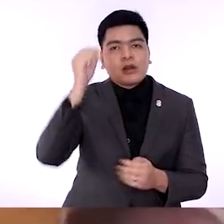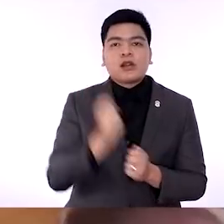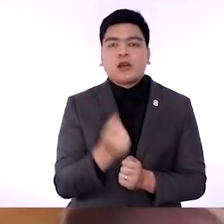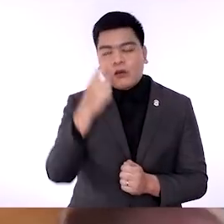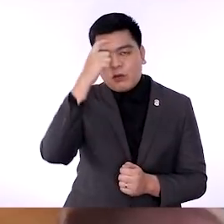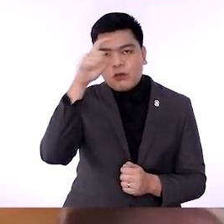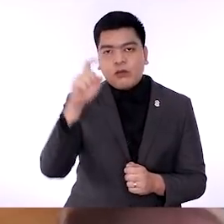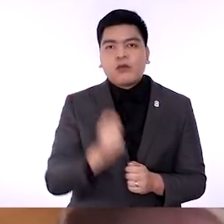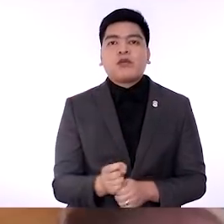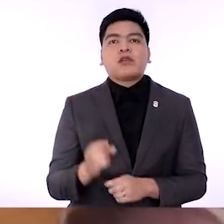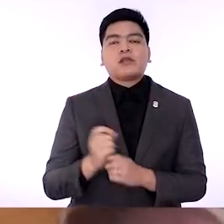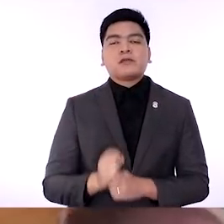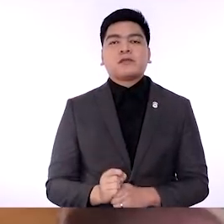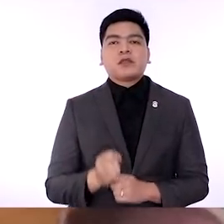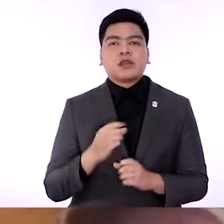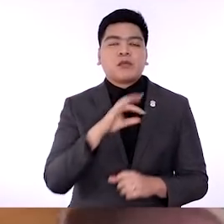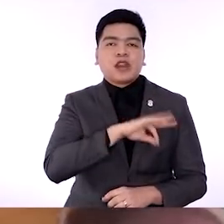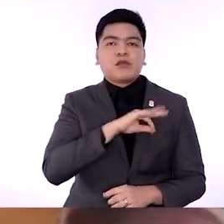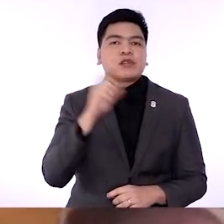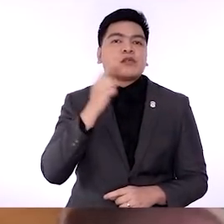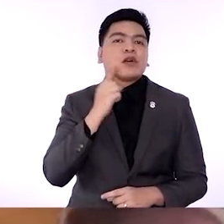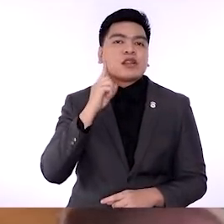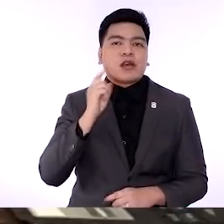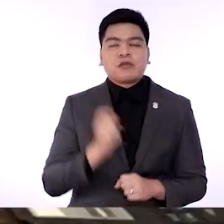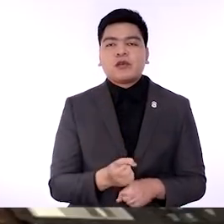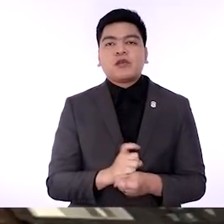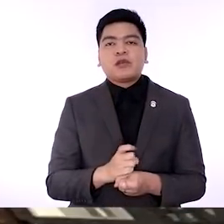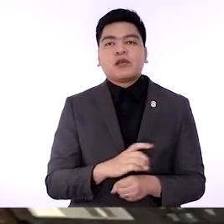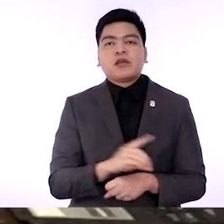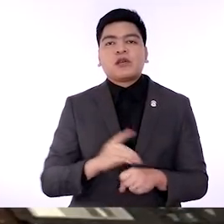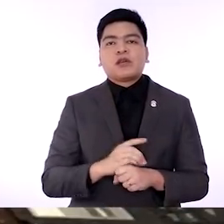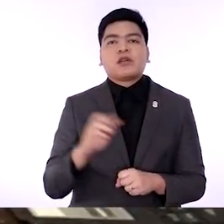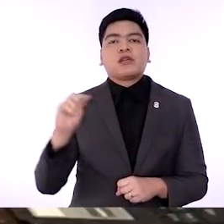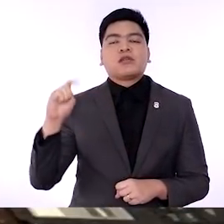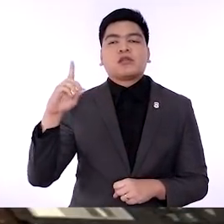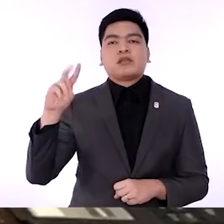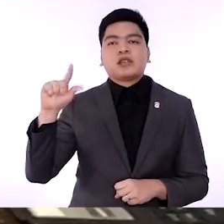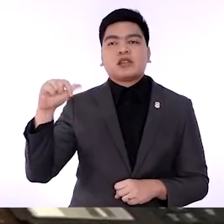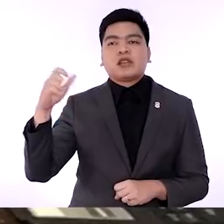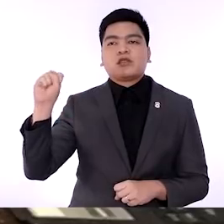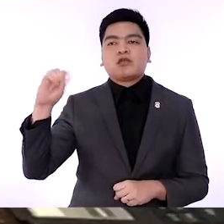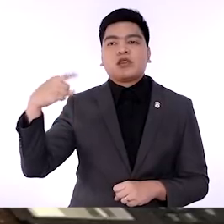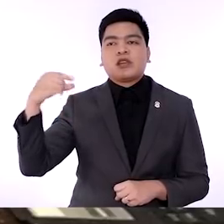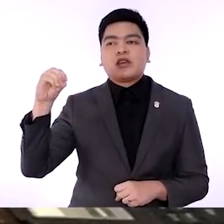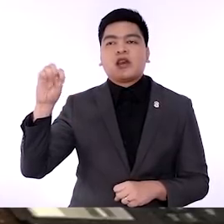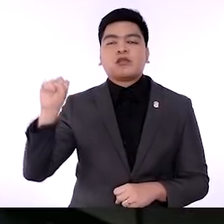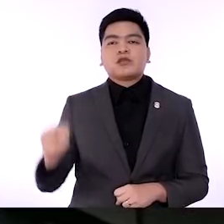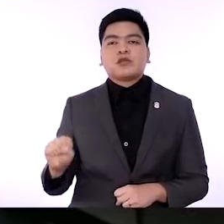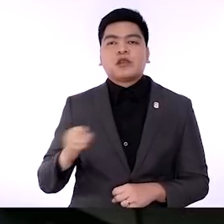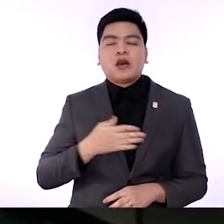natutuhan para sa kapakanan ng mga kapatid na deaf. Mula po rito sa Mangagoy, Bislig City, Surigao del